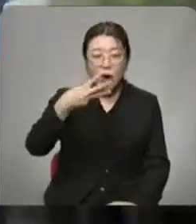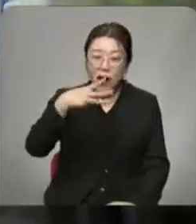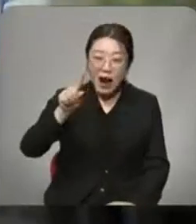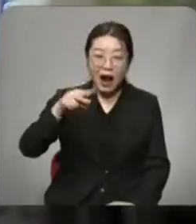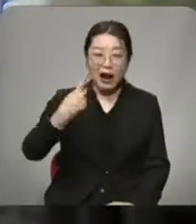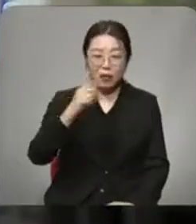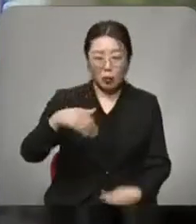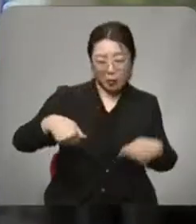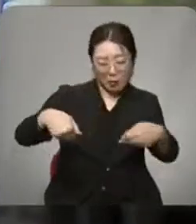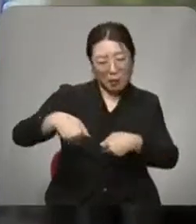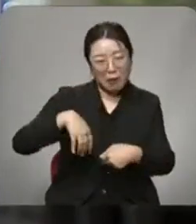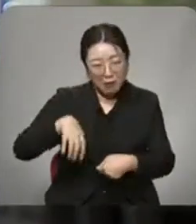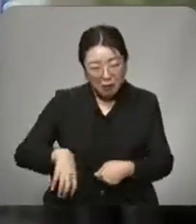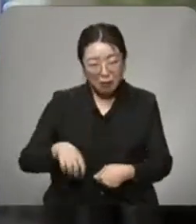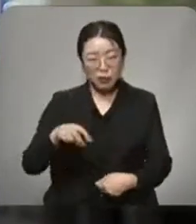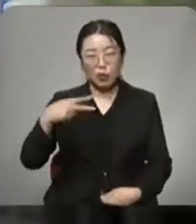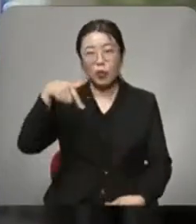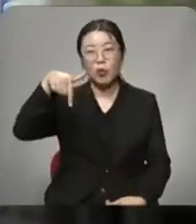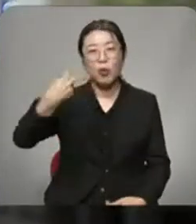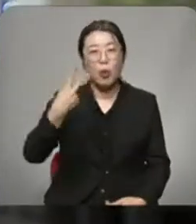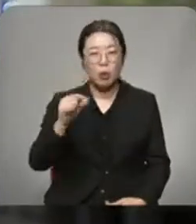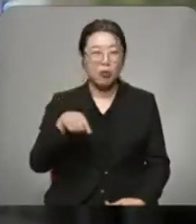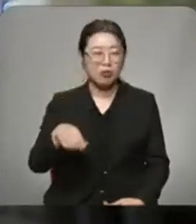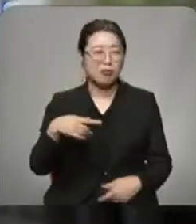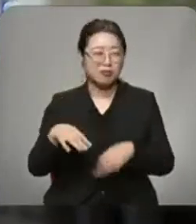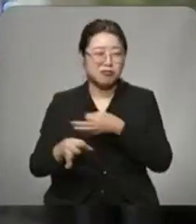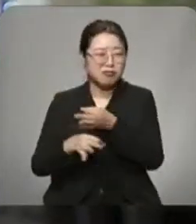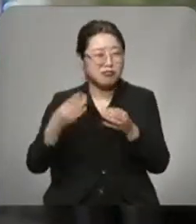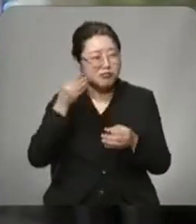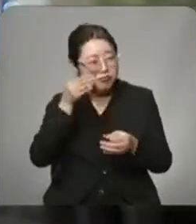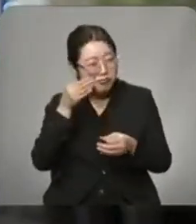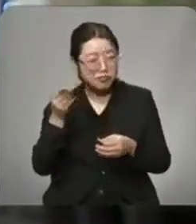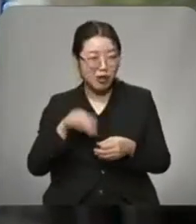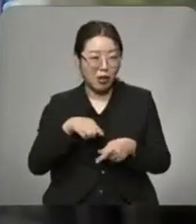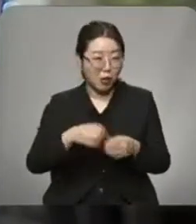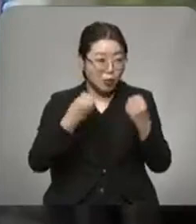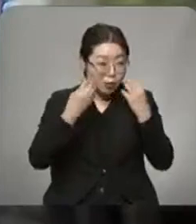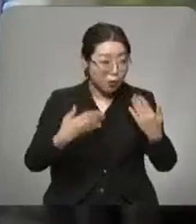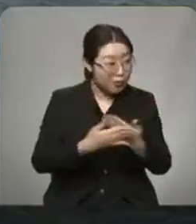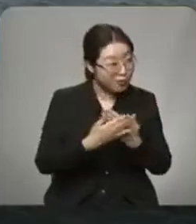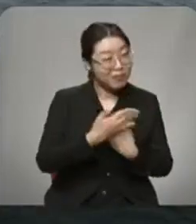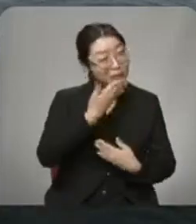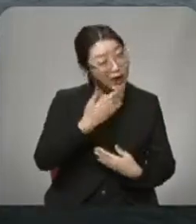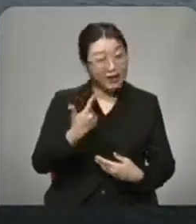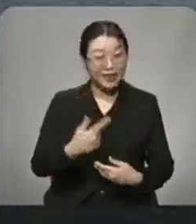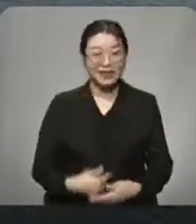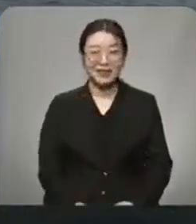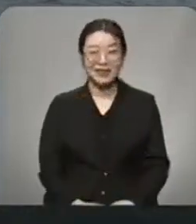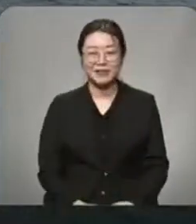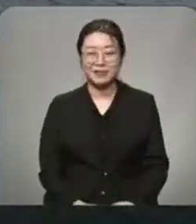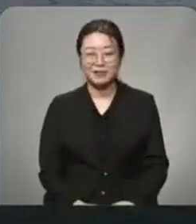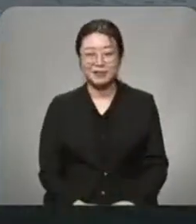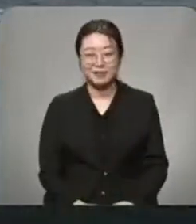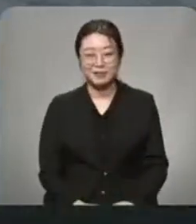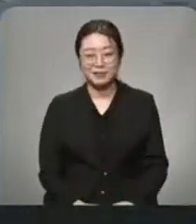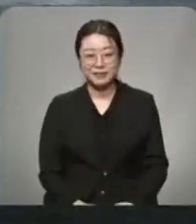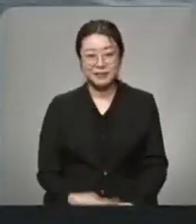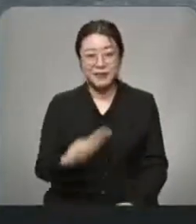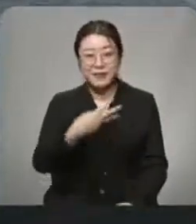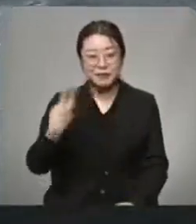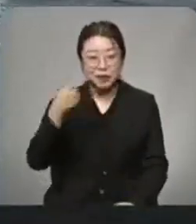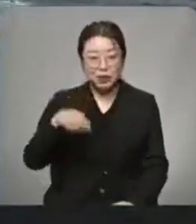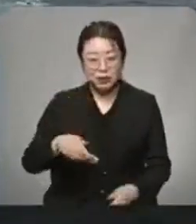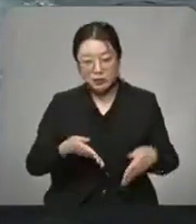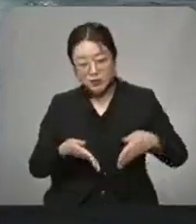있는 정라동의 항구라든가 이런 교동 쪽에 새로운 활력소가 되지 않을까. 삼척